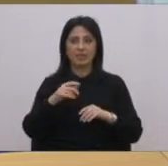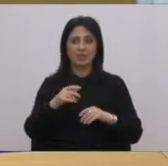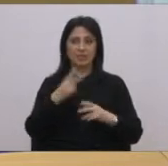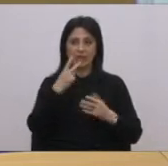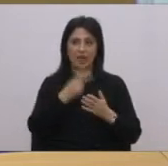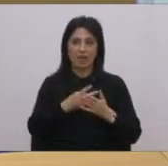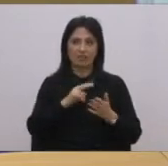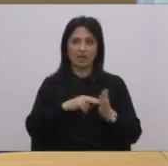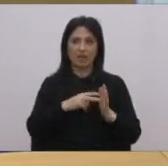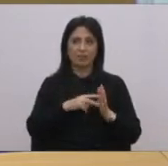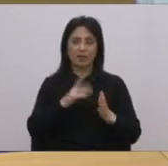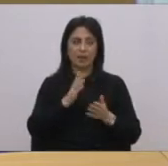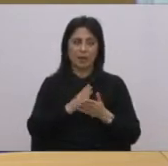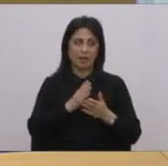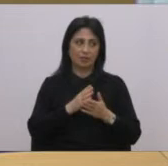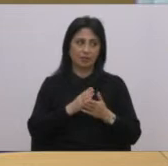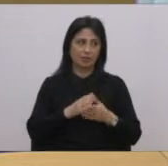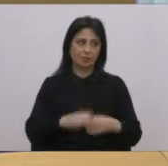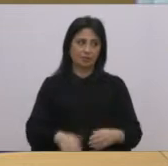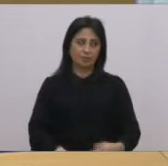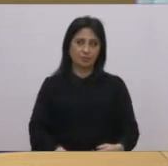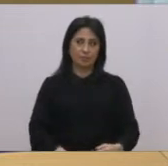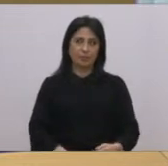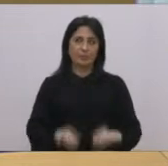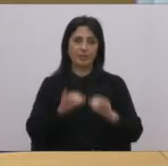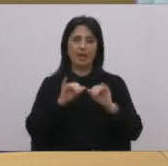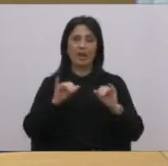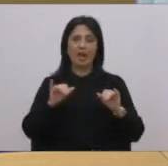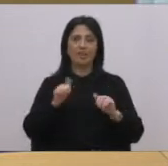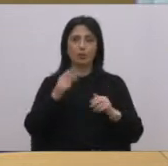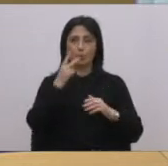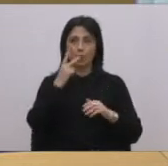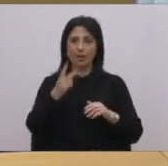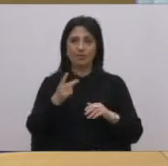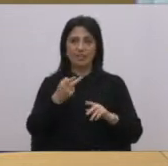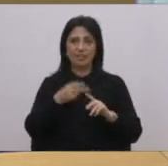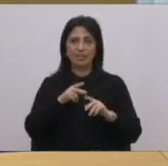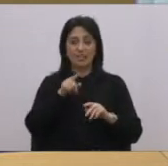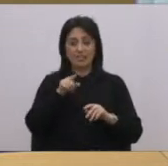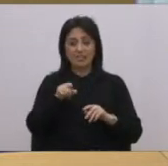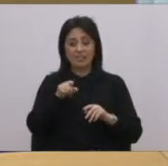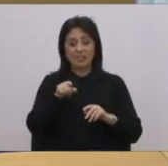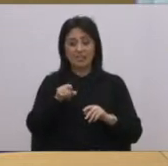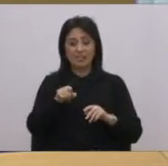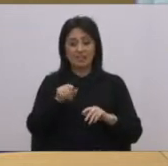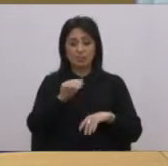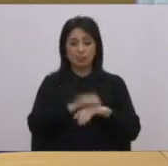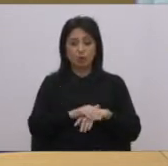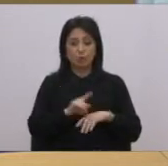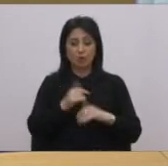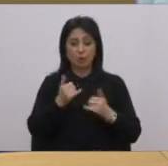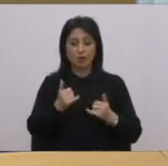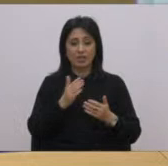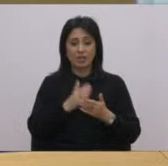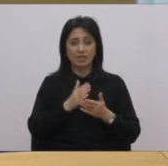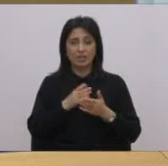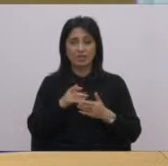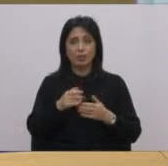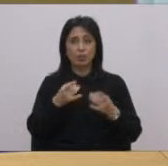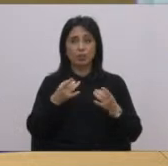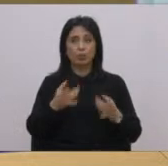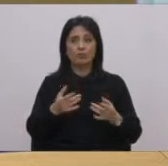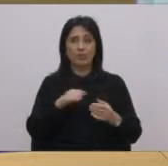ხედვა გეგმა რა გაქვთ, განვითარებას როგორ ხედავთ, იმიტომ რომ იმ მოცემულობით, რა მოცემულობაც დღეს არის,